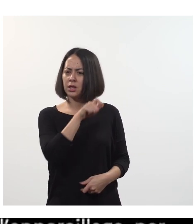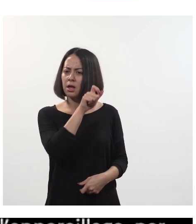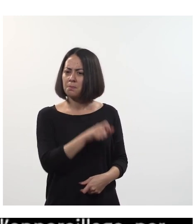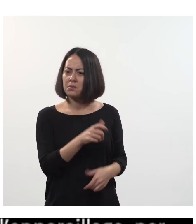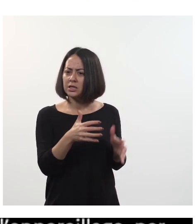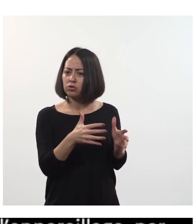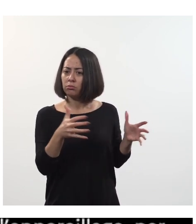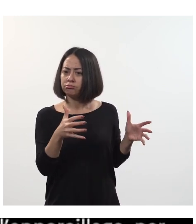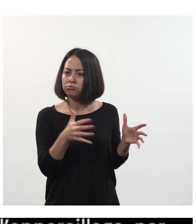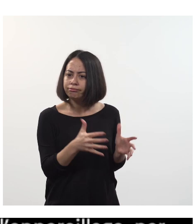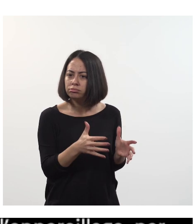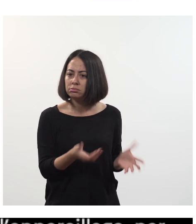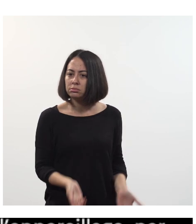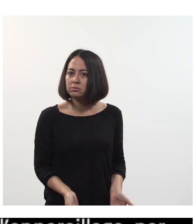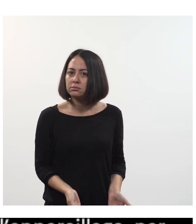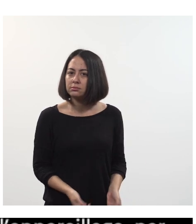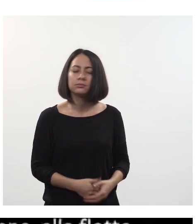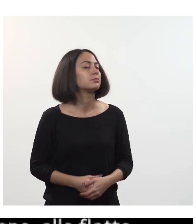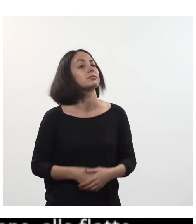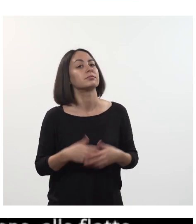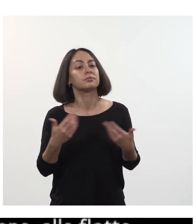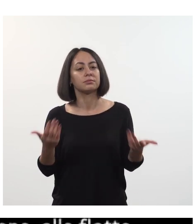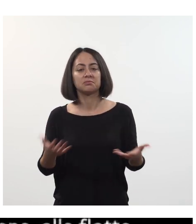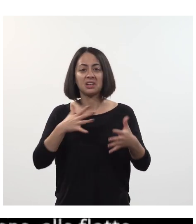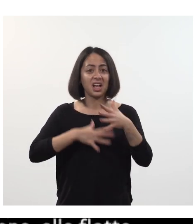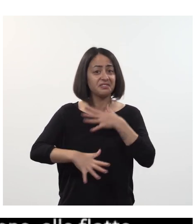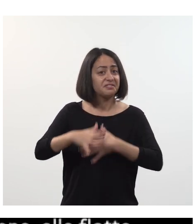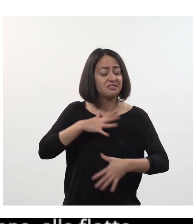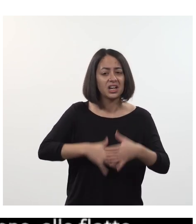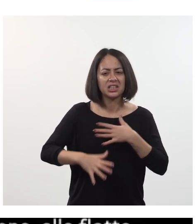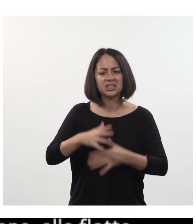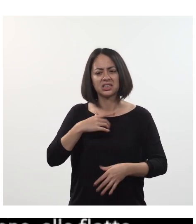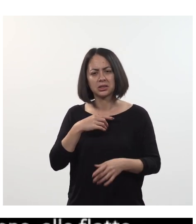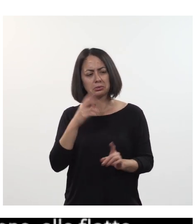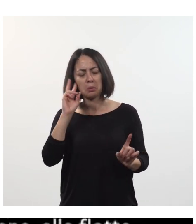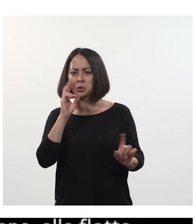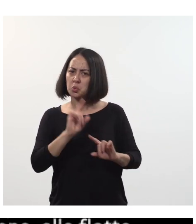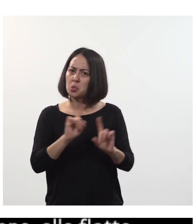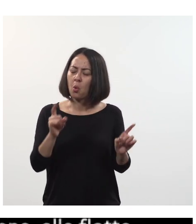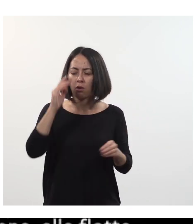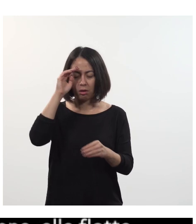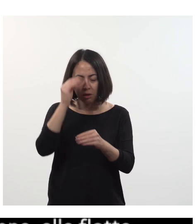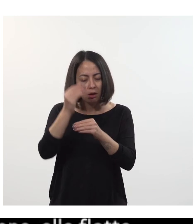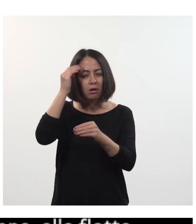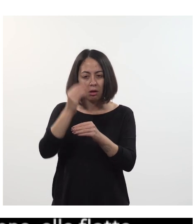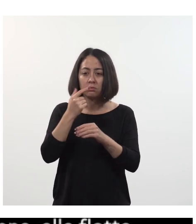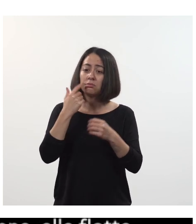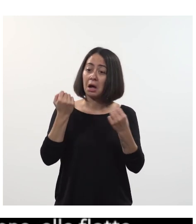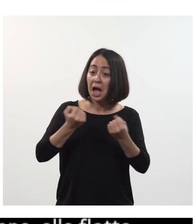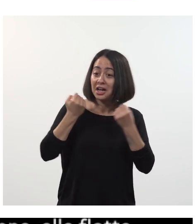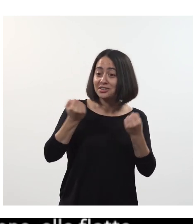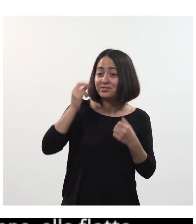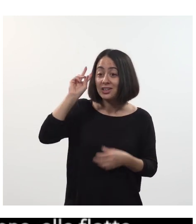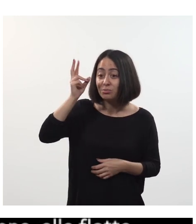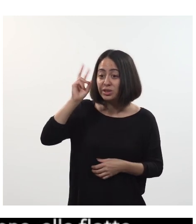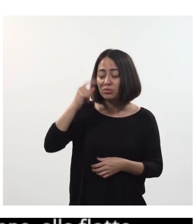volume. La fatigue inhabituelle, la somnolence, le désintérêt, bien sûr, pour les activités courantes, hein, la perte des